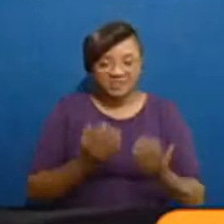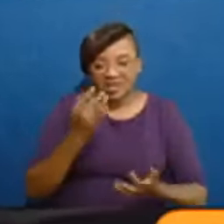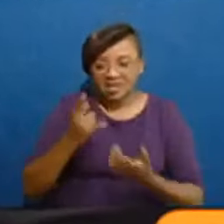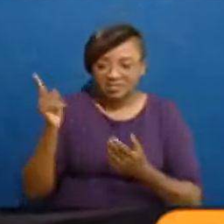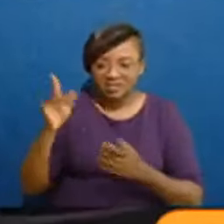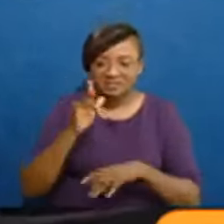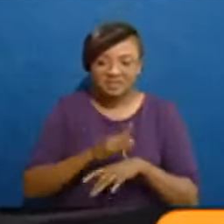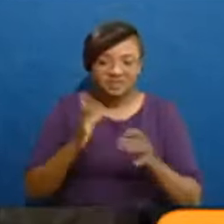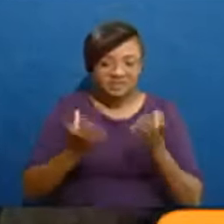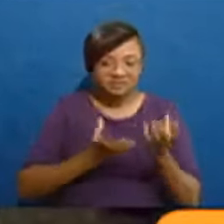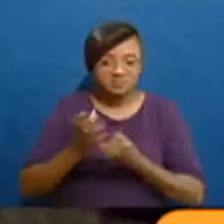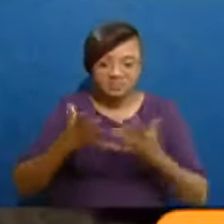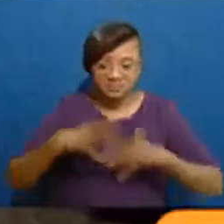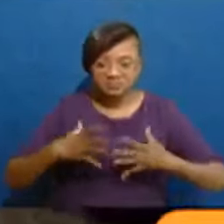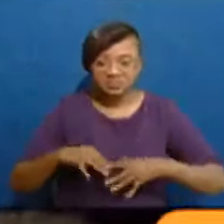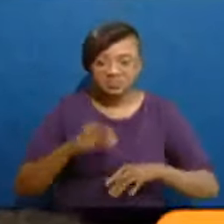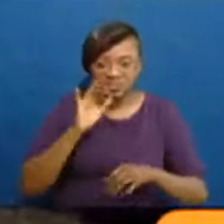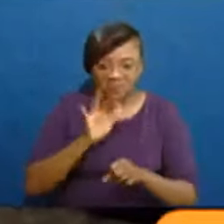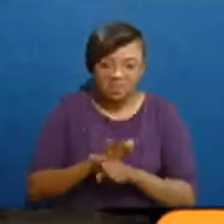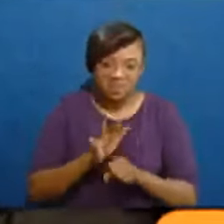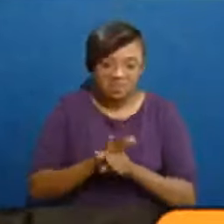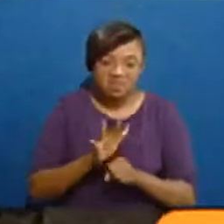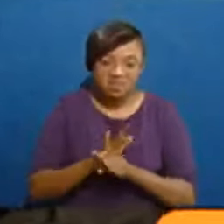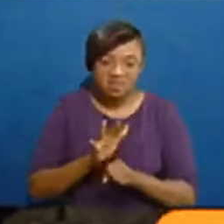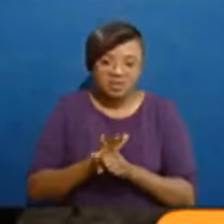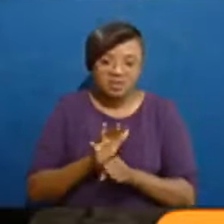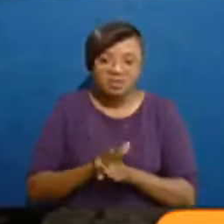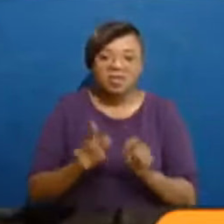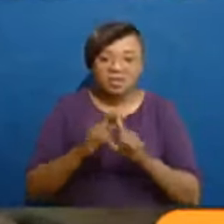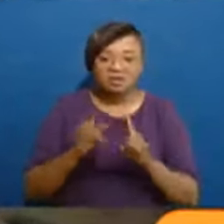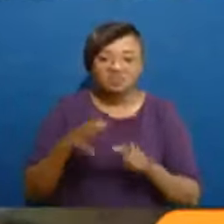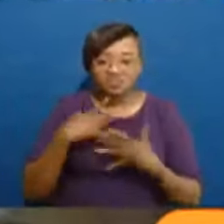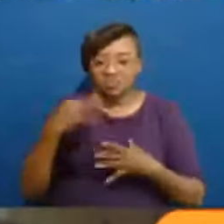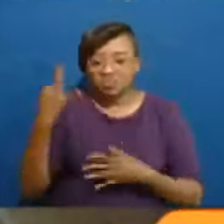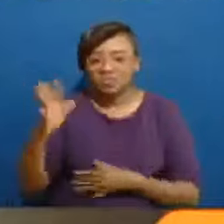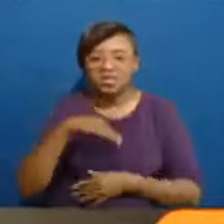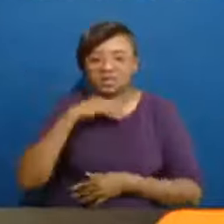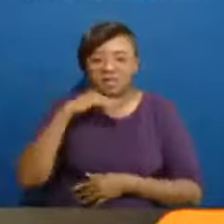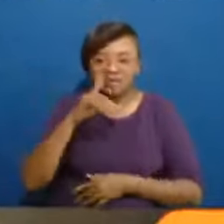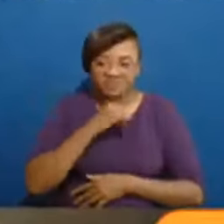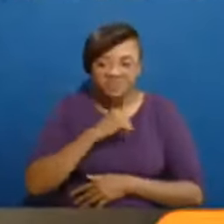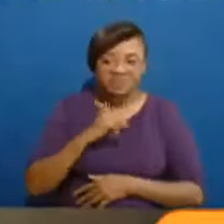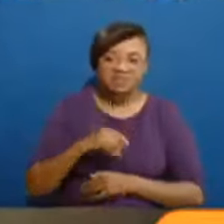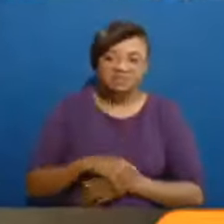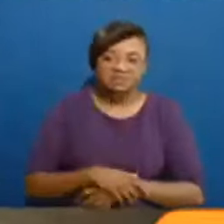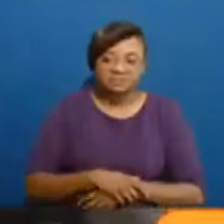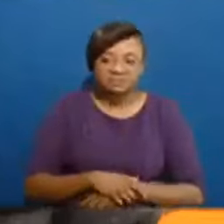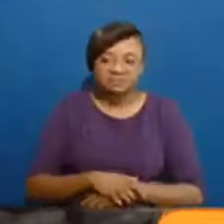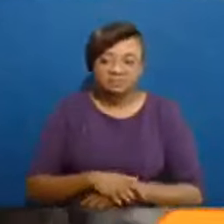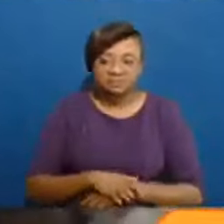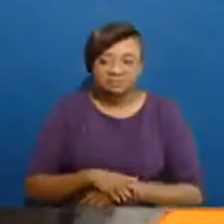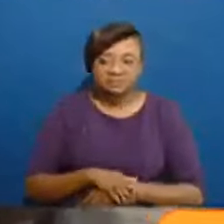ya wafanyabiashara watatu na kuacha zaidi ya 300 wengine wakitafuta namna.